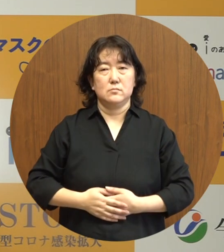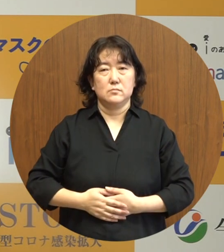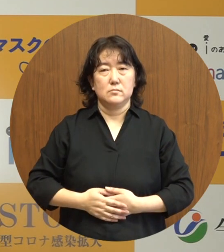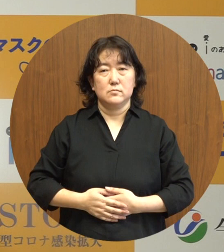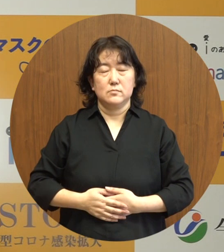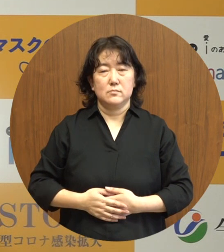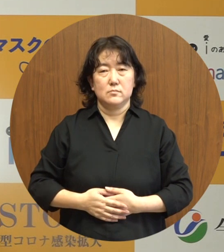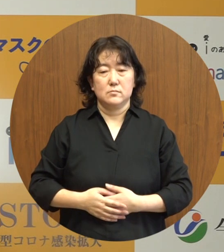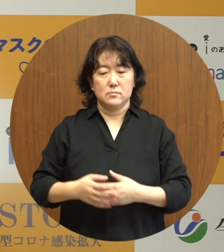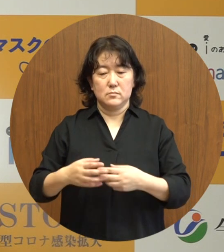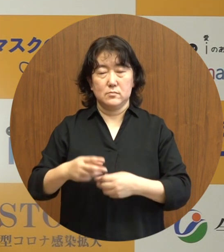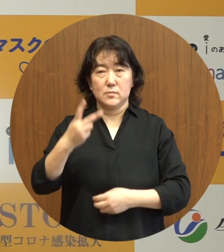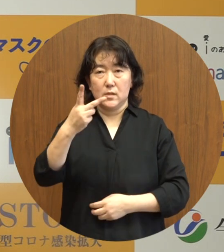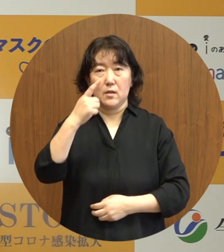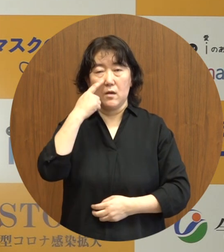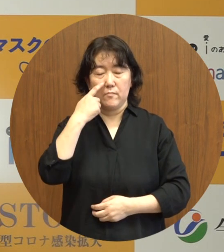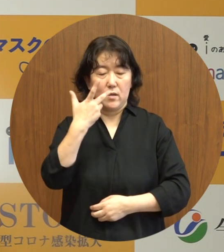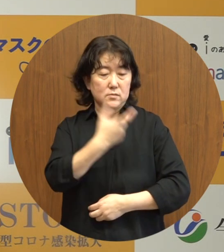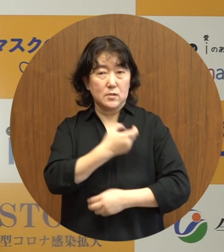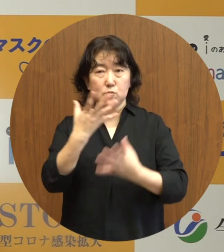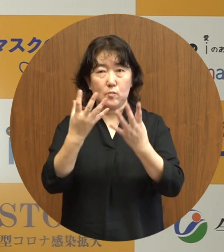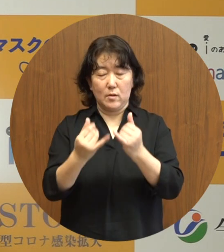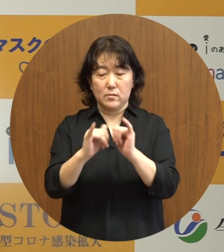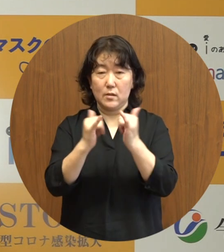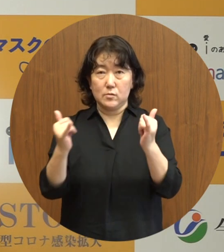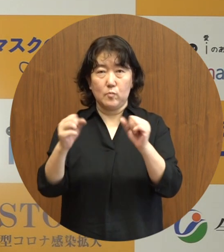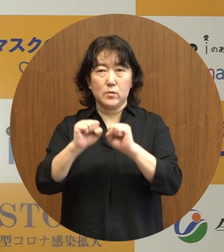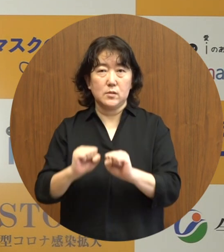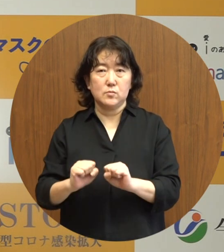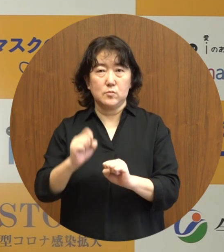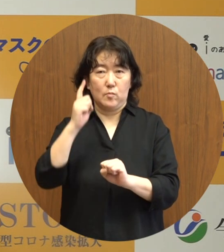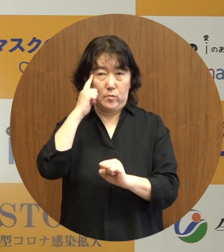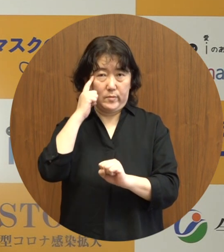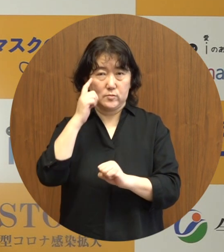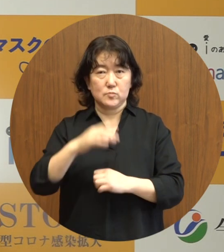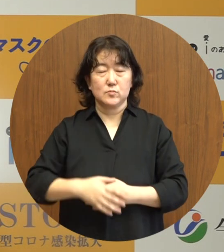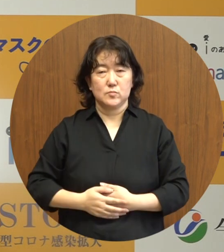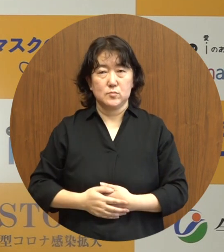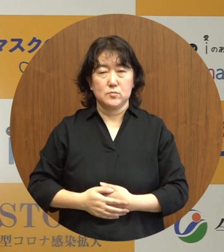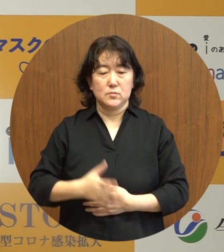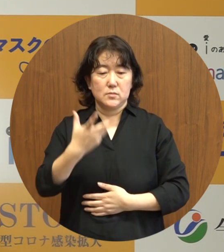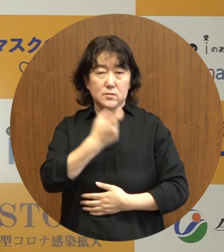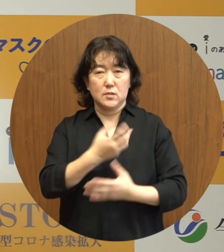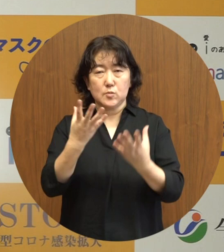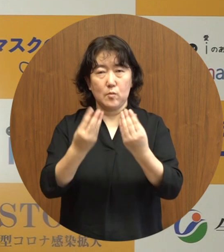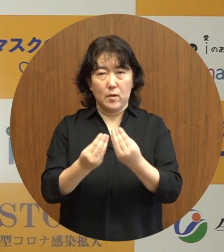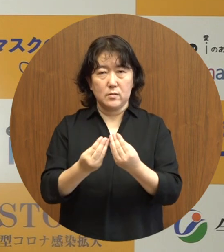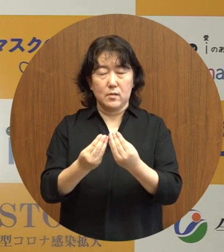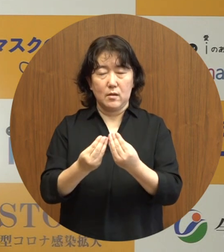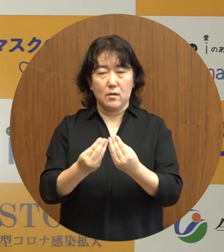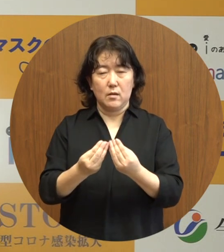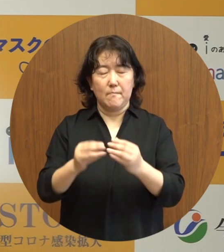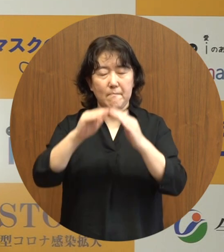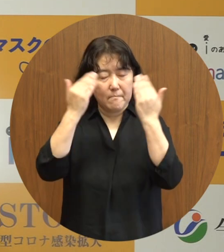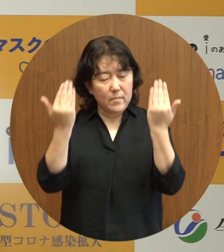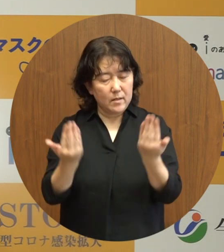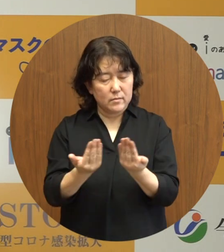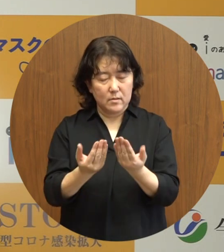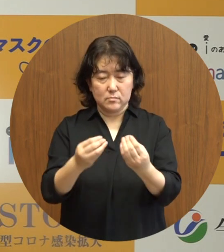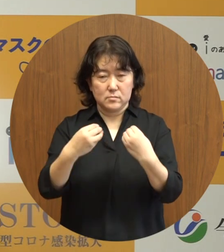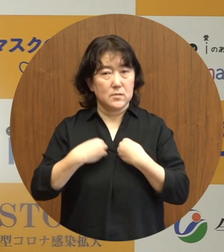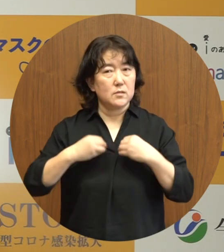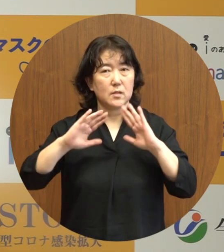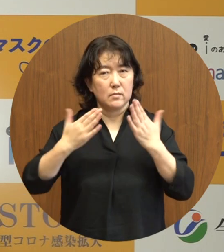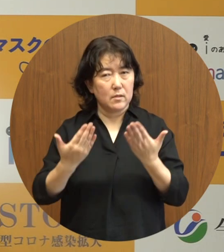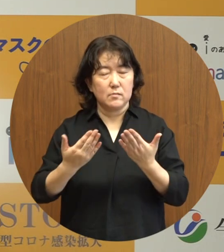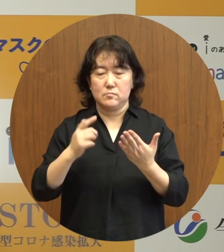でに2回目のワクチン接種がお済みの方もおられると存じます。接種が終われば 100% 感染しないというもの